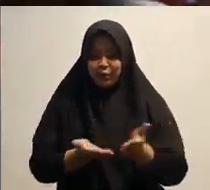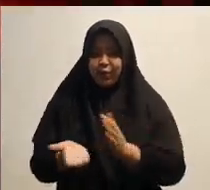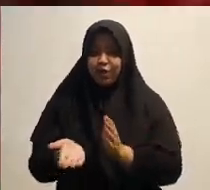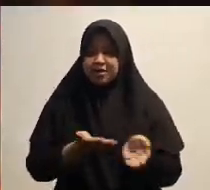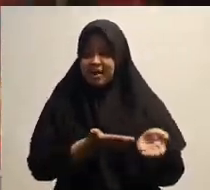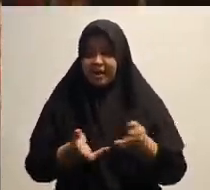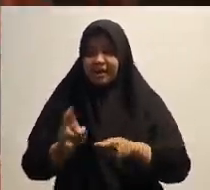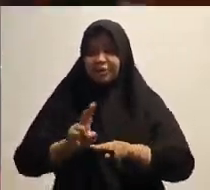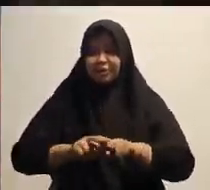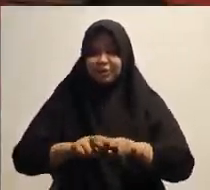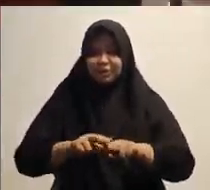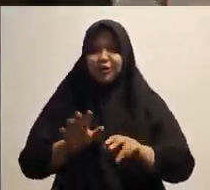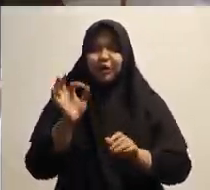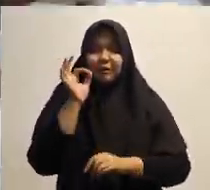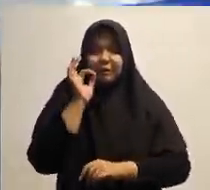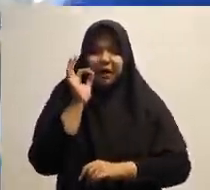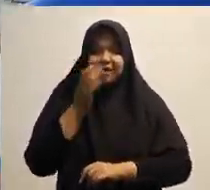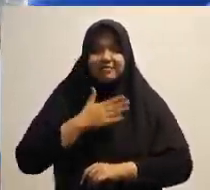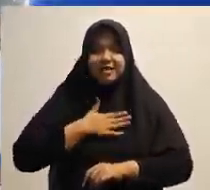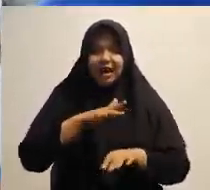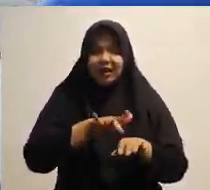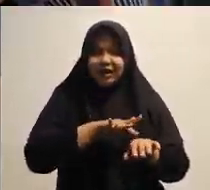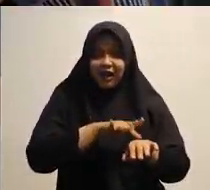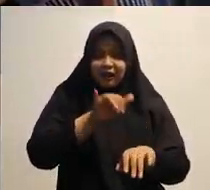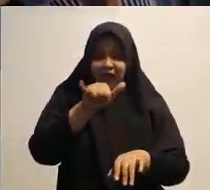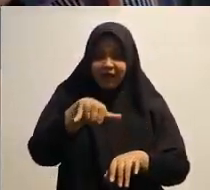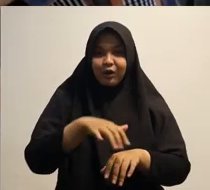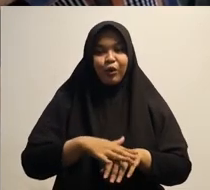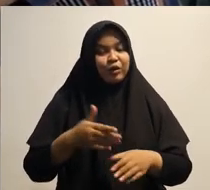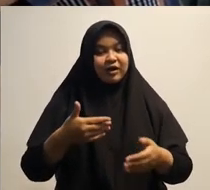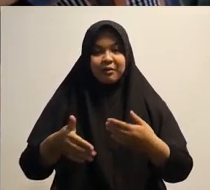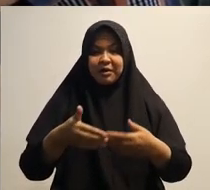Silakan. Maaf ya, saya telat ya.